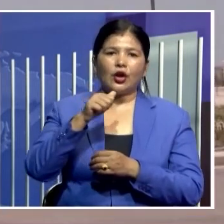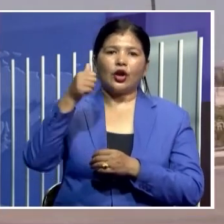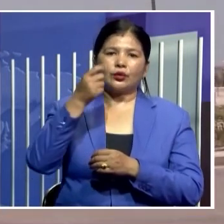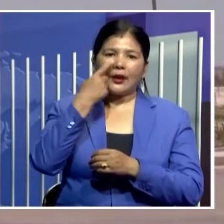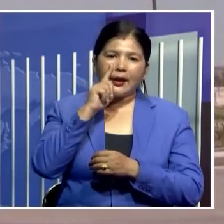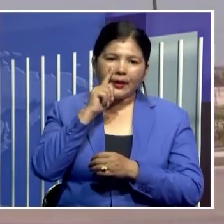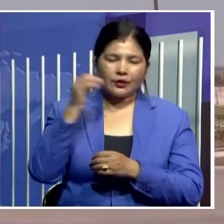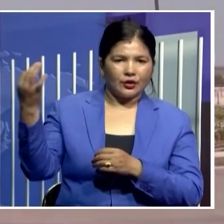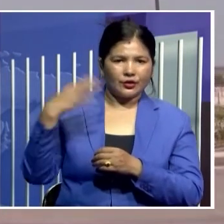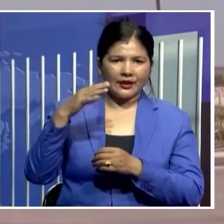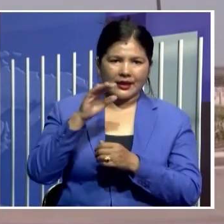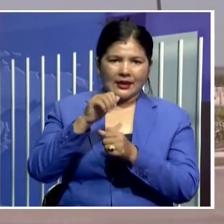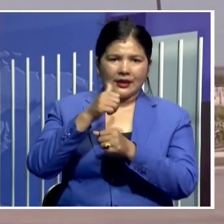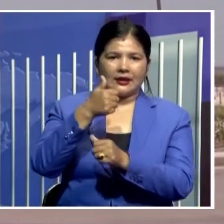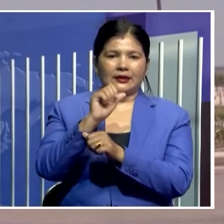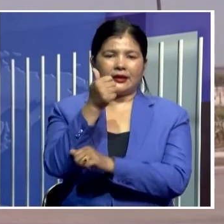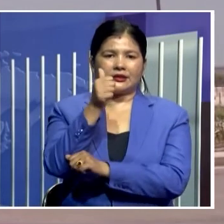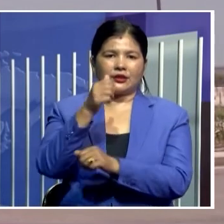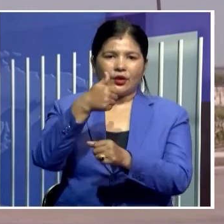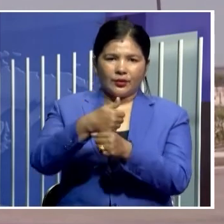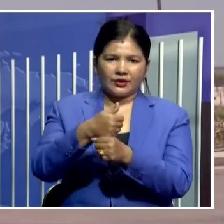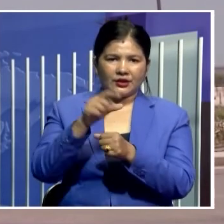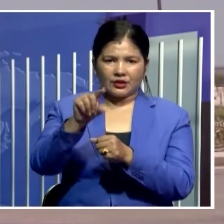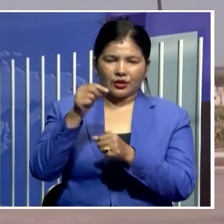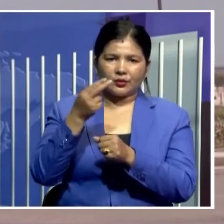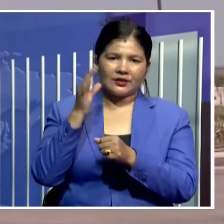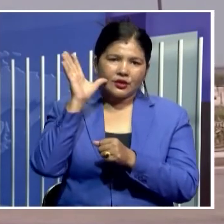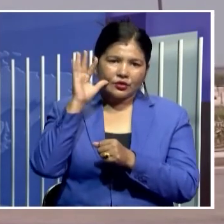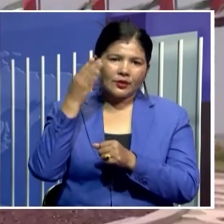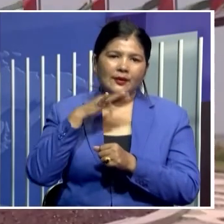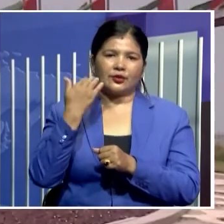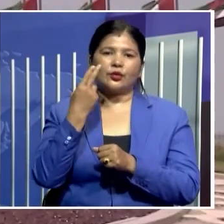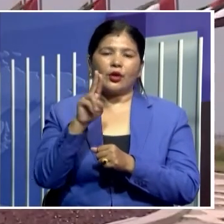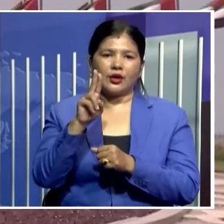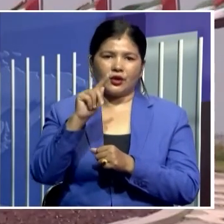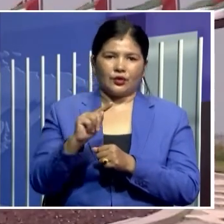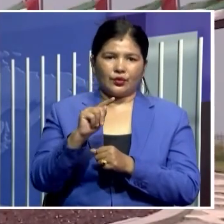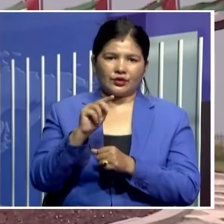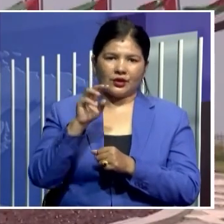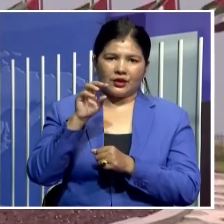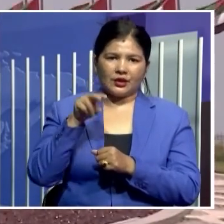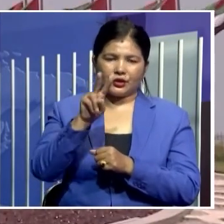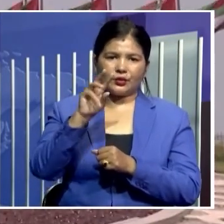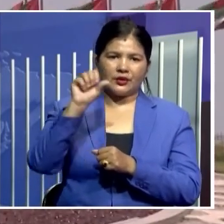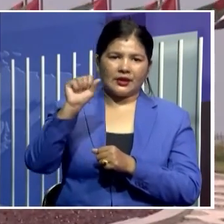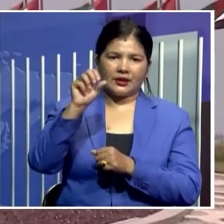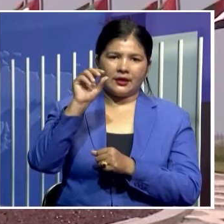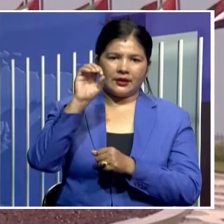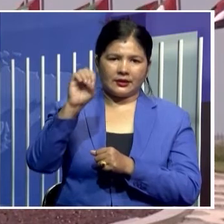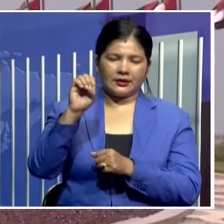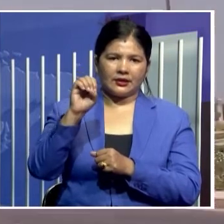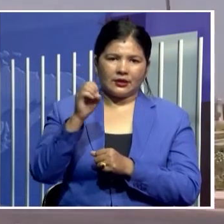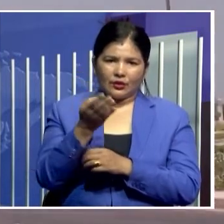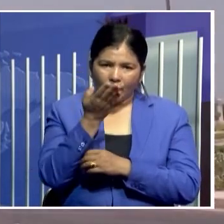राष्ट्रपति चयन हुनुभएको हो। खलिफा बिन जायदको शुक्रबार निधन भएको युएईको सङ्घीय सर्वोच्च परिषदले